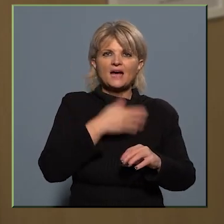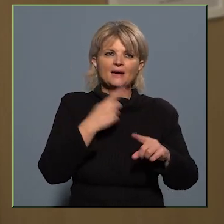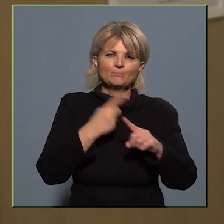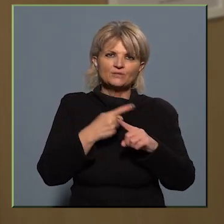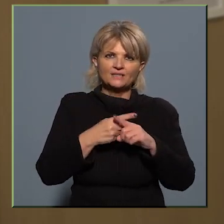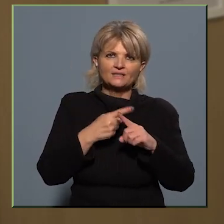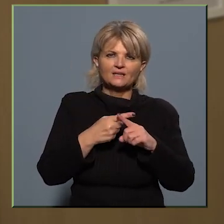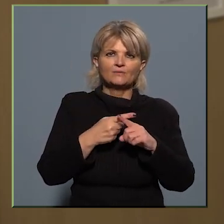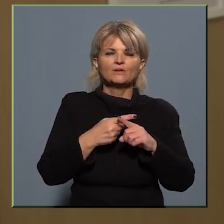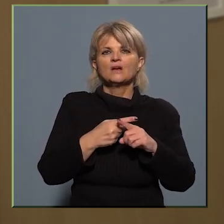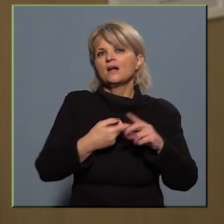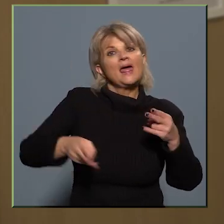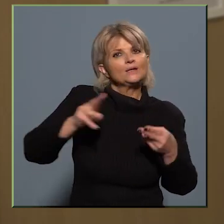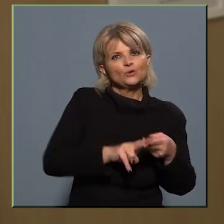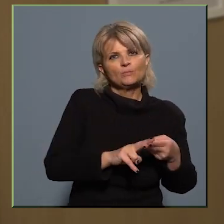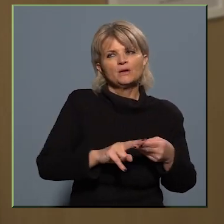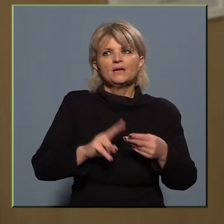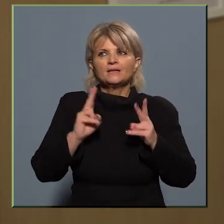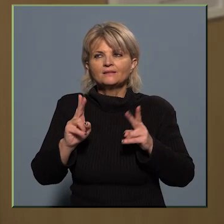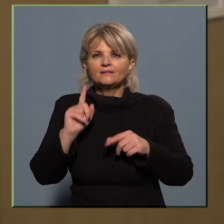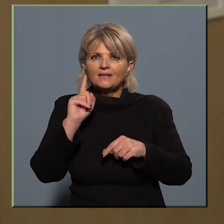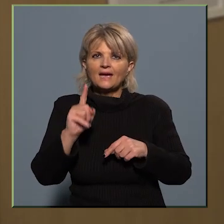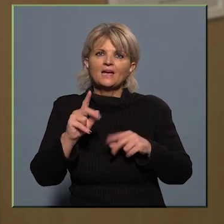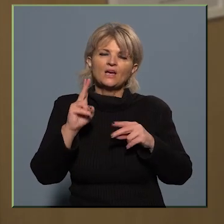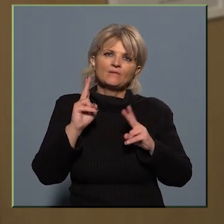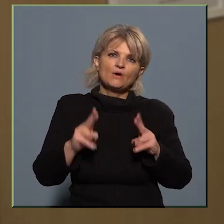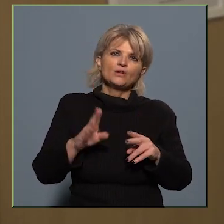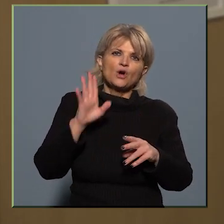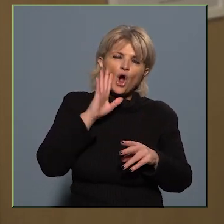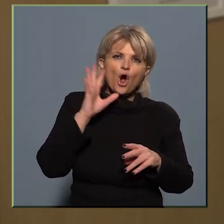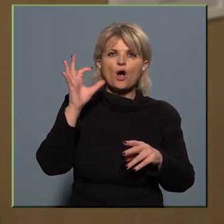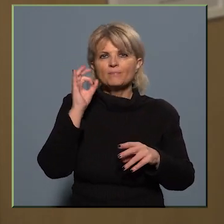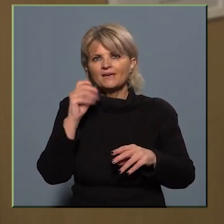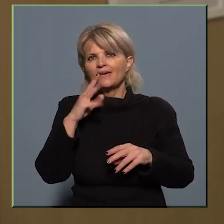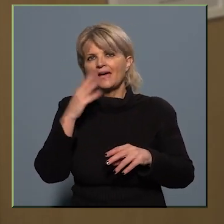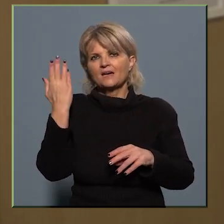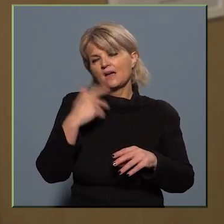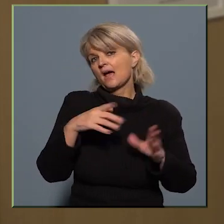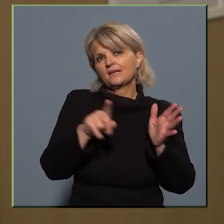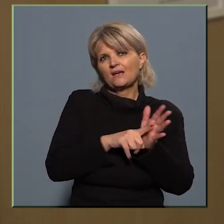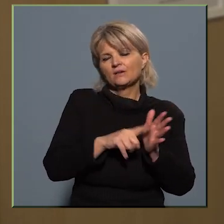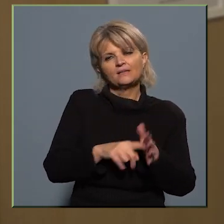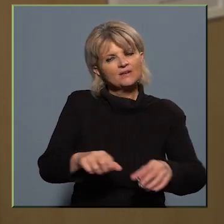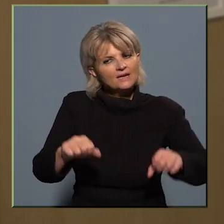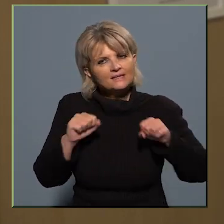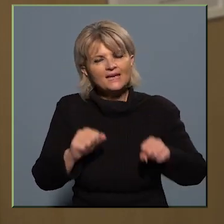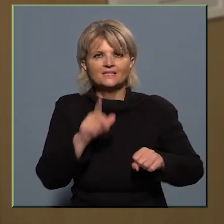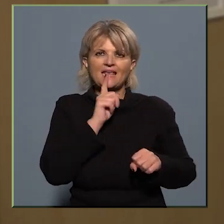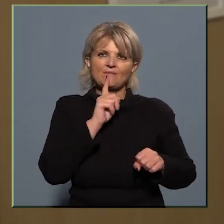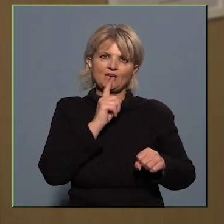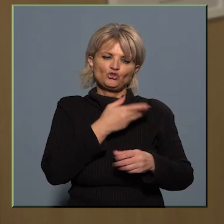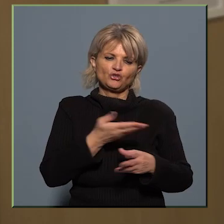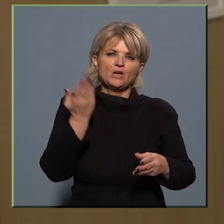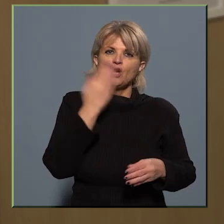vércsoport a leggyakoribb, de vannak olyan vércsoportok, AB vagy B, ne adj Isten RH negatív, ami nagyon nehezen hozzáférhető. Hogyha